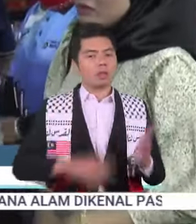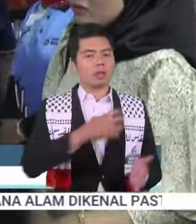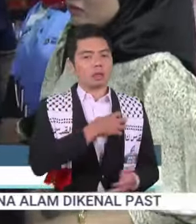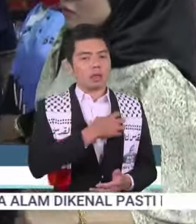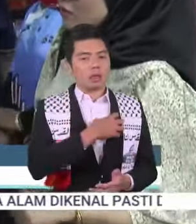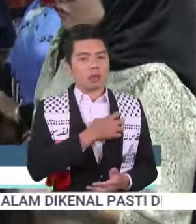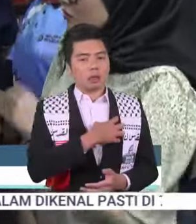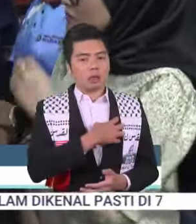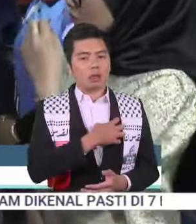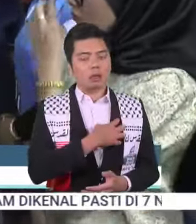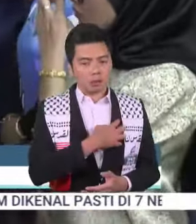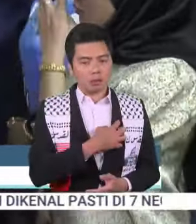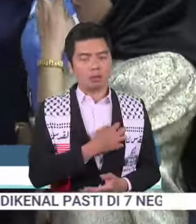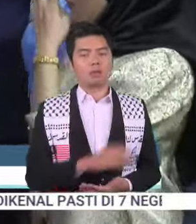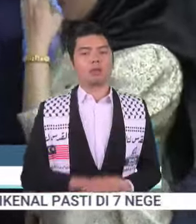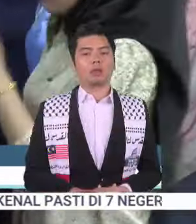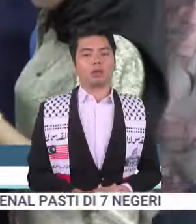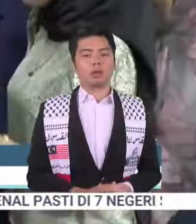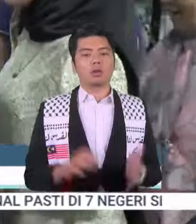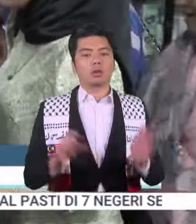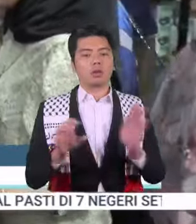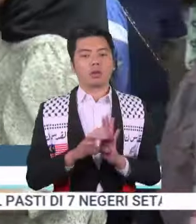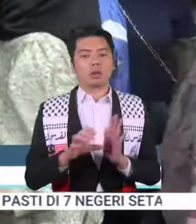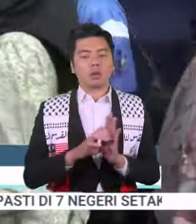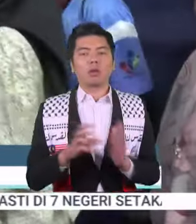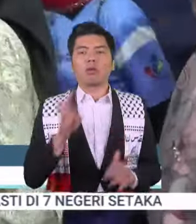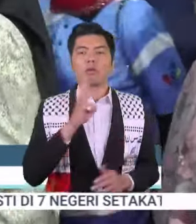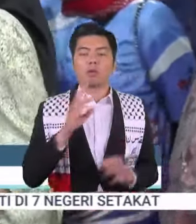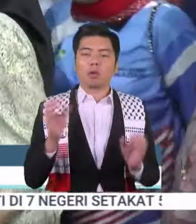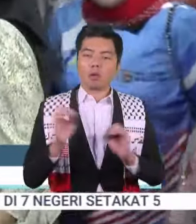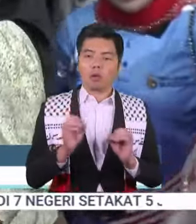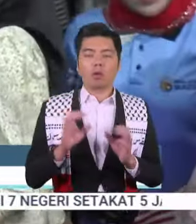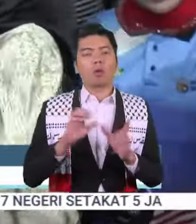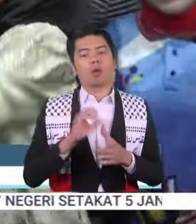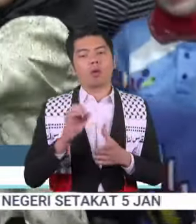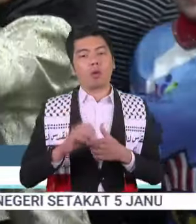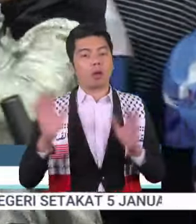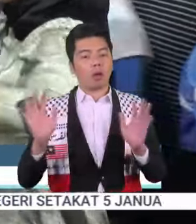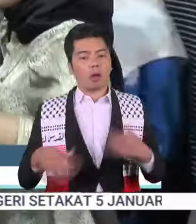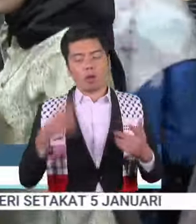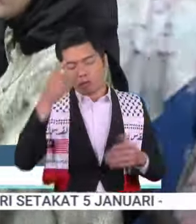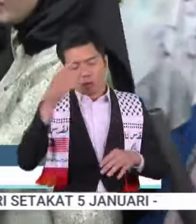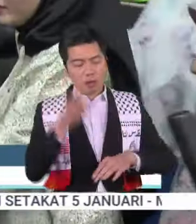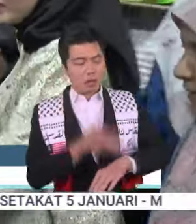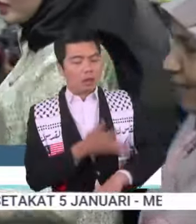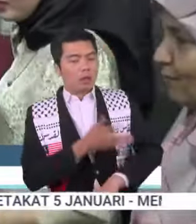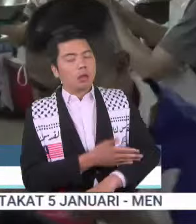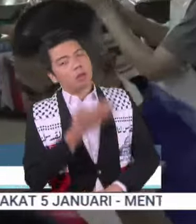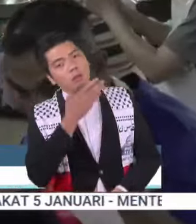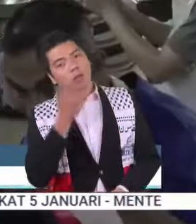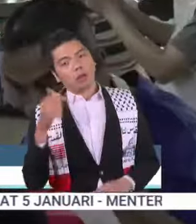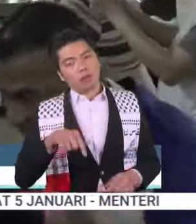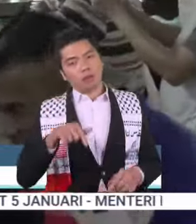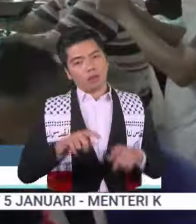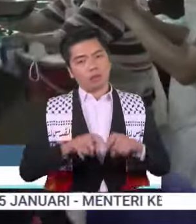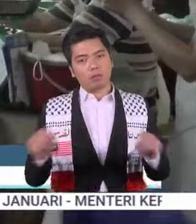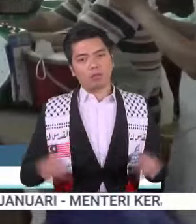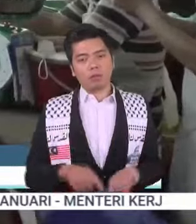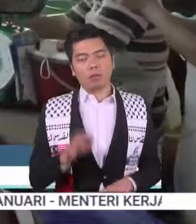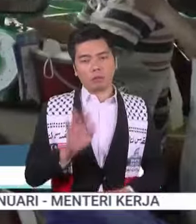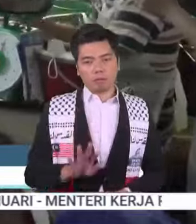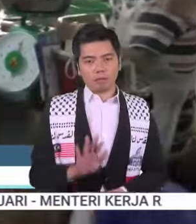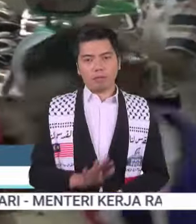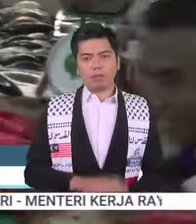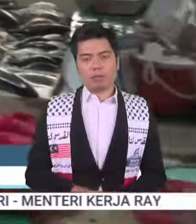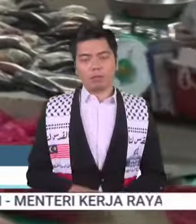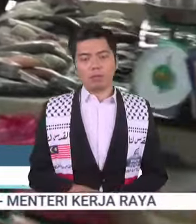ada air tapi kena angkut, tidak ada pipe. Kita fikirkan macam mana nak buatkan, nak memperbaiki prasarana. Jadi senang sikit